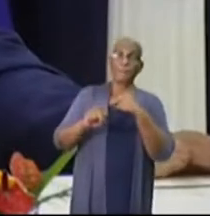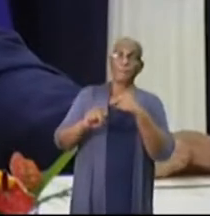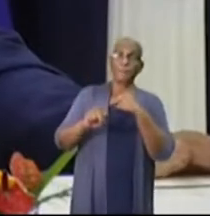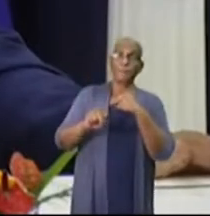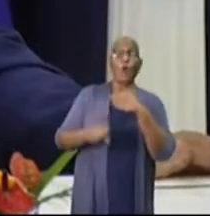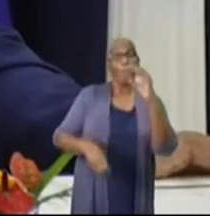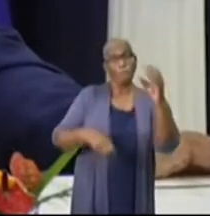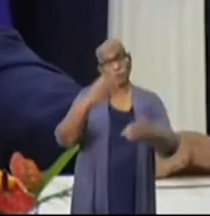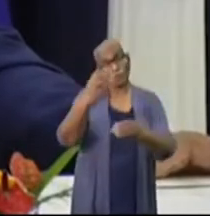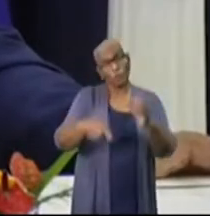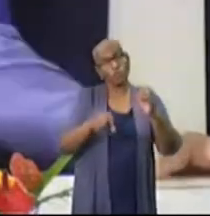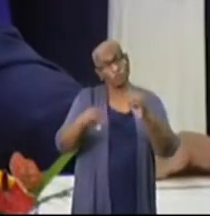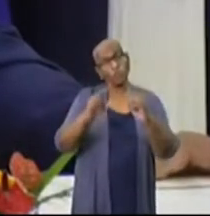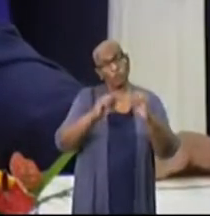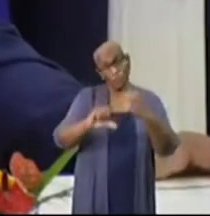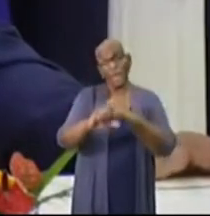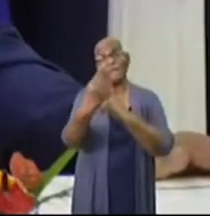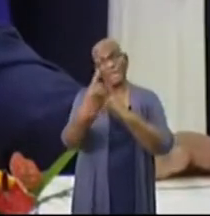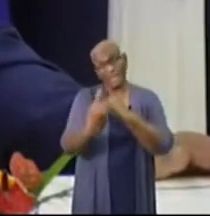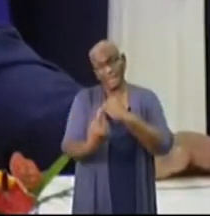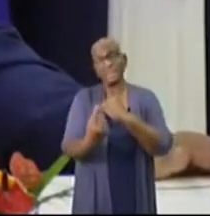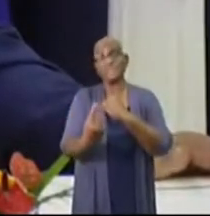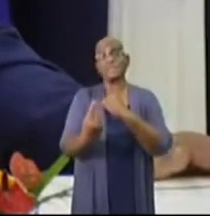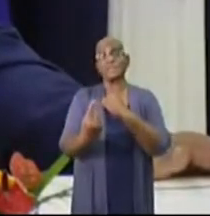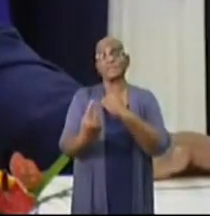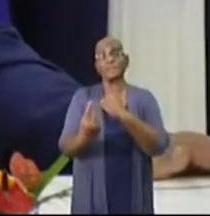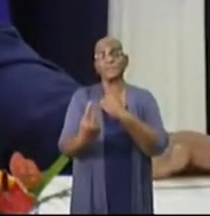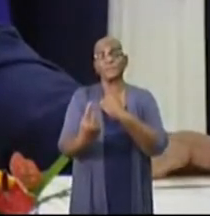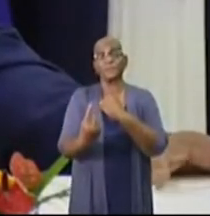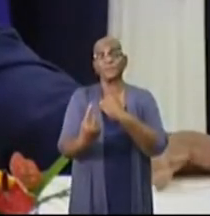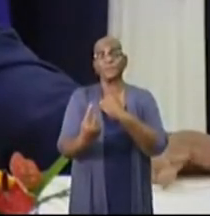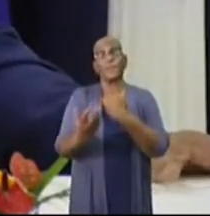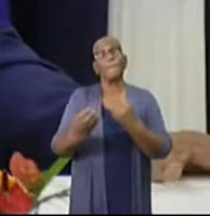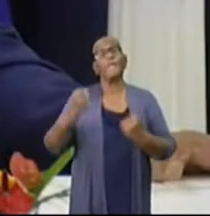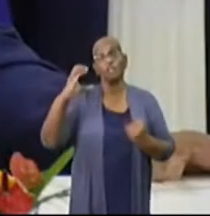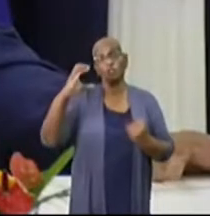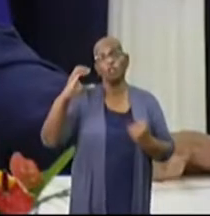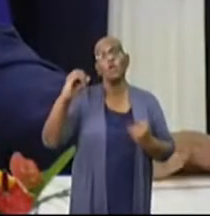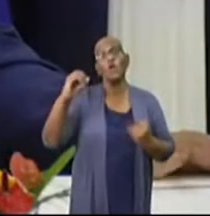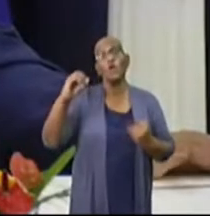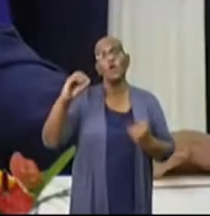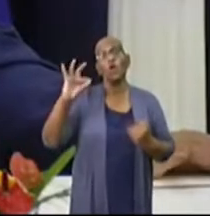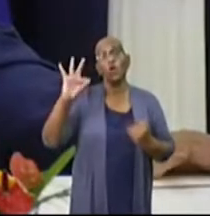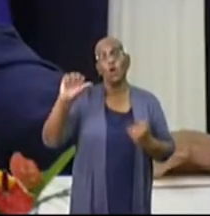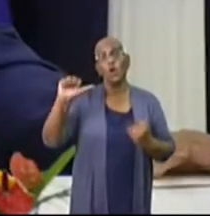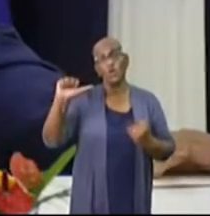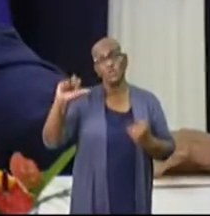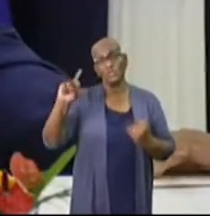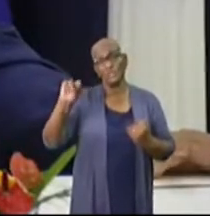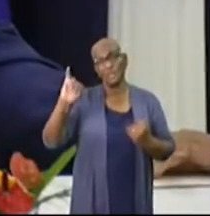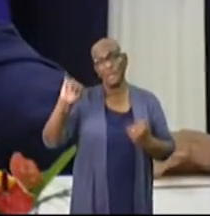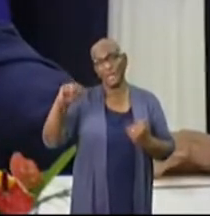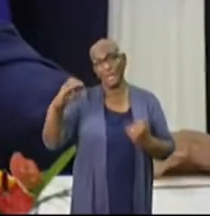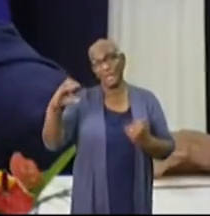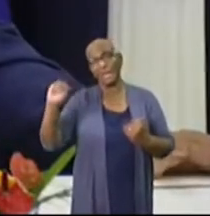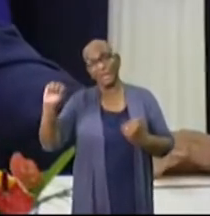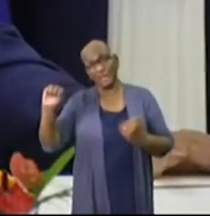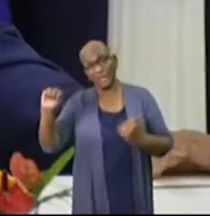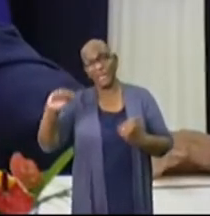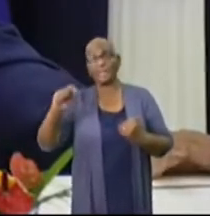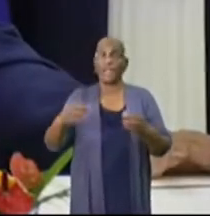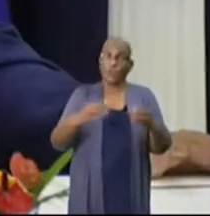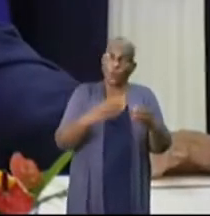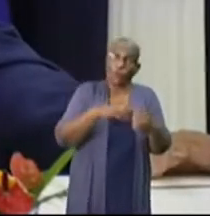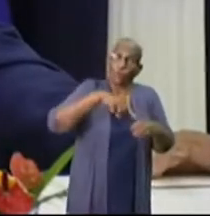kapitaliseren van hun bos. Maar we hebben ook goede gesprekken gehad met Costa Rica. En binnenkort gaat er een missie richting Costa